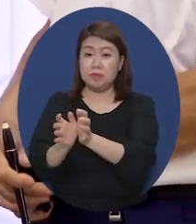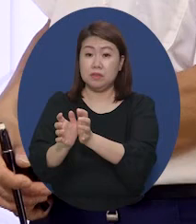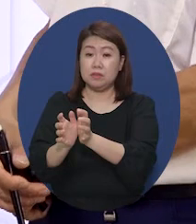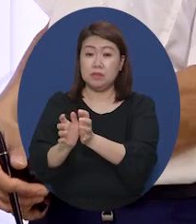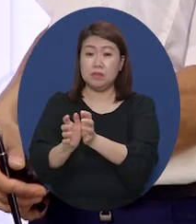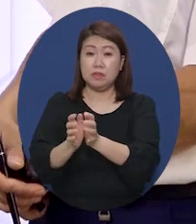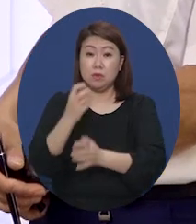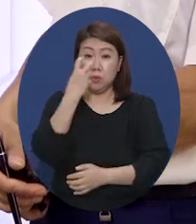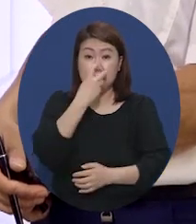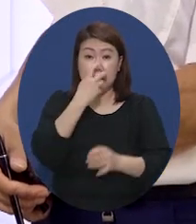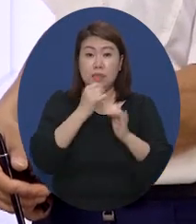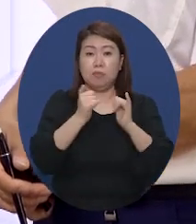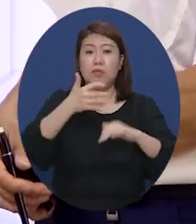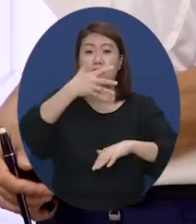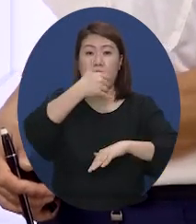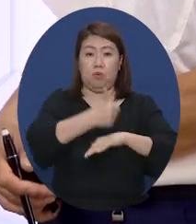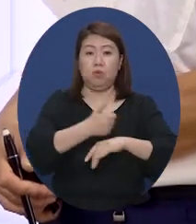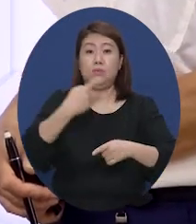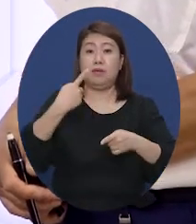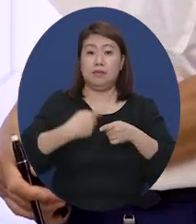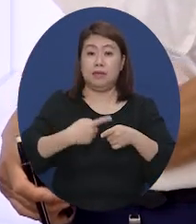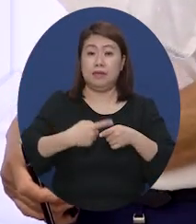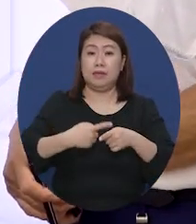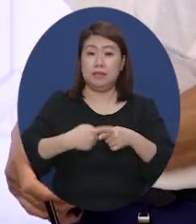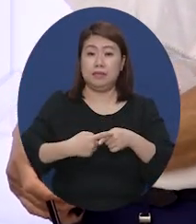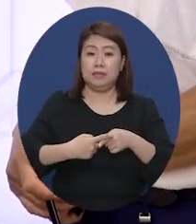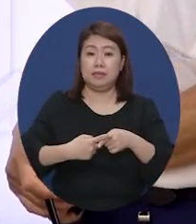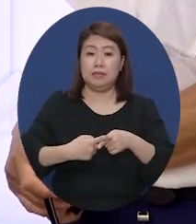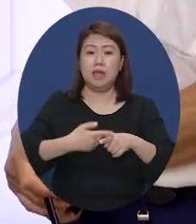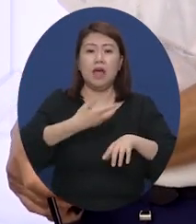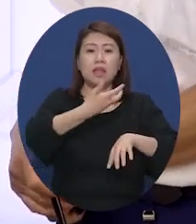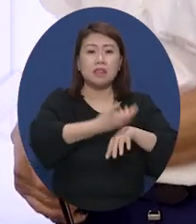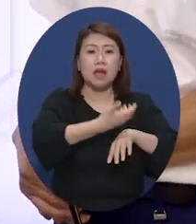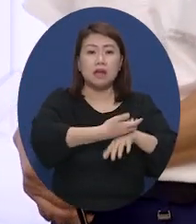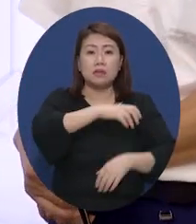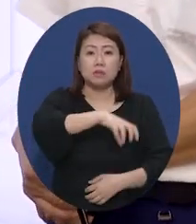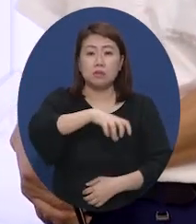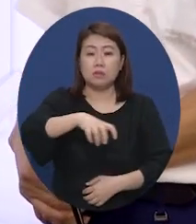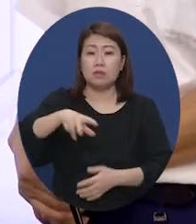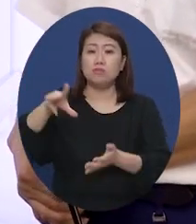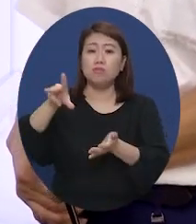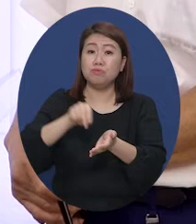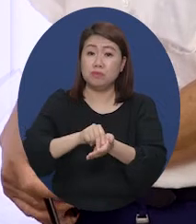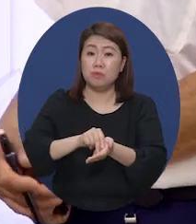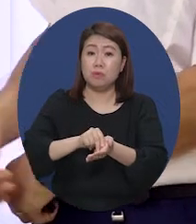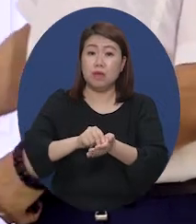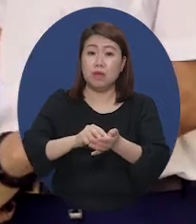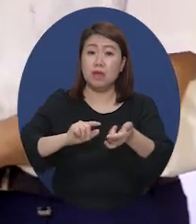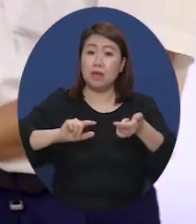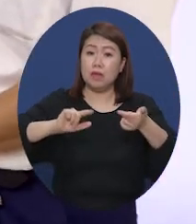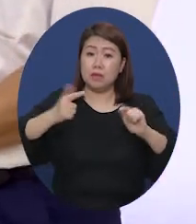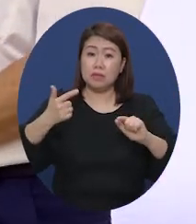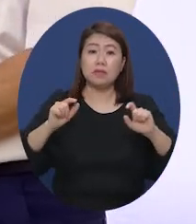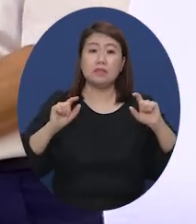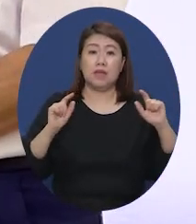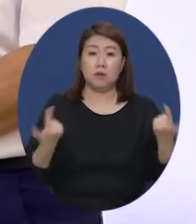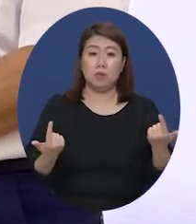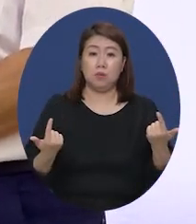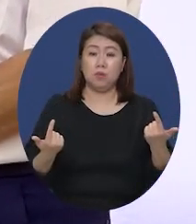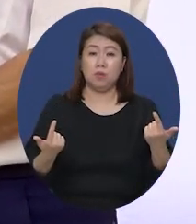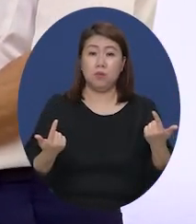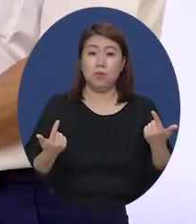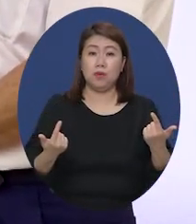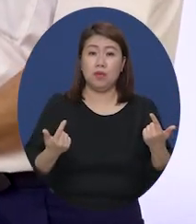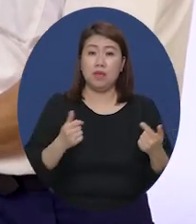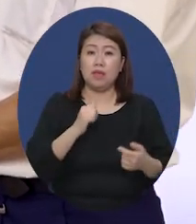기자단의 결론도 바로 이거였습니다. 아마존의 미래는 여타 도시의 문제와 다를 바가 없더라. 빈민촌, 그